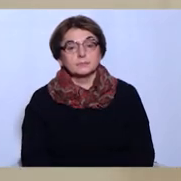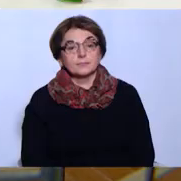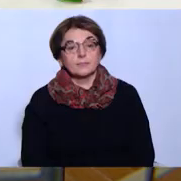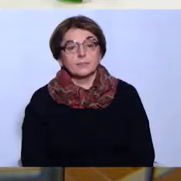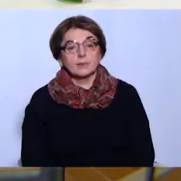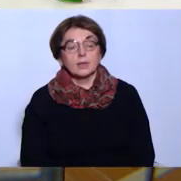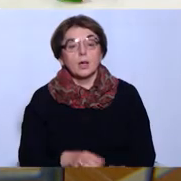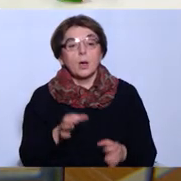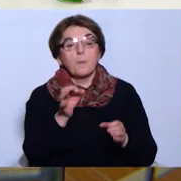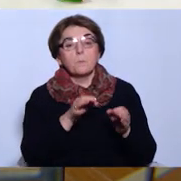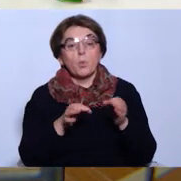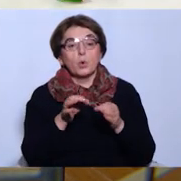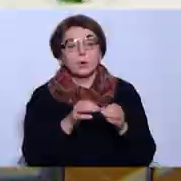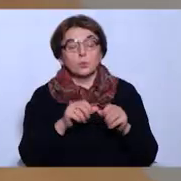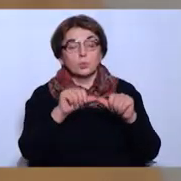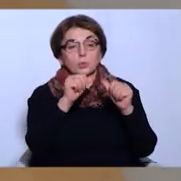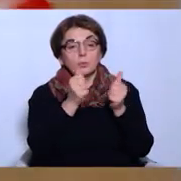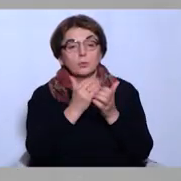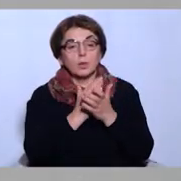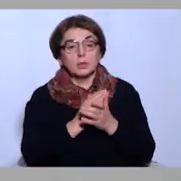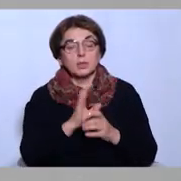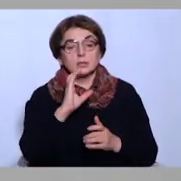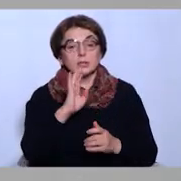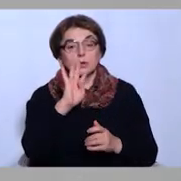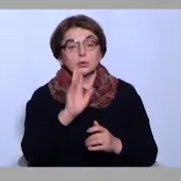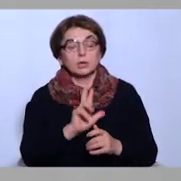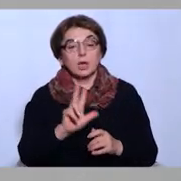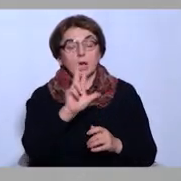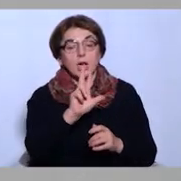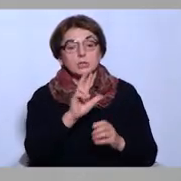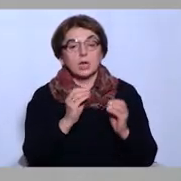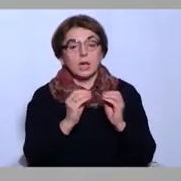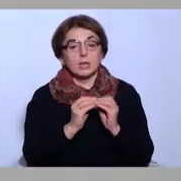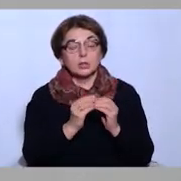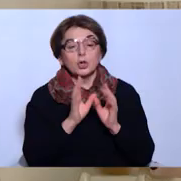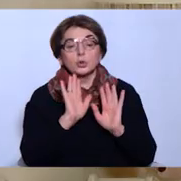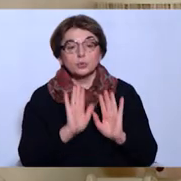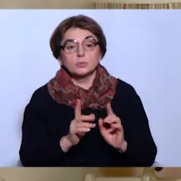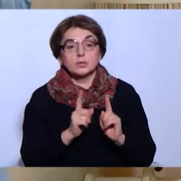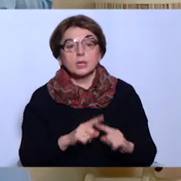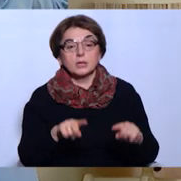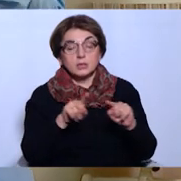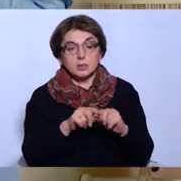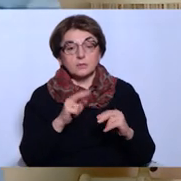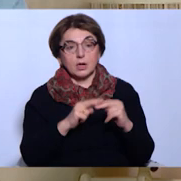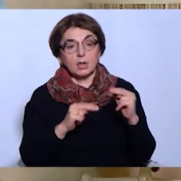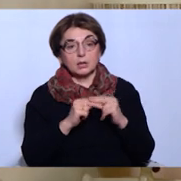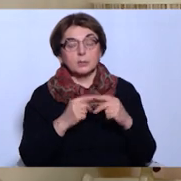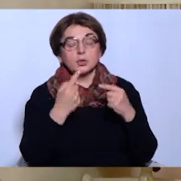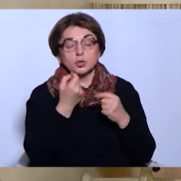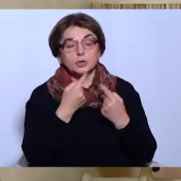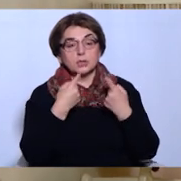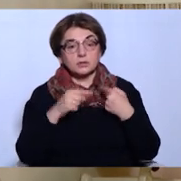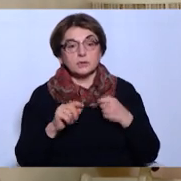მისი მოლეკულური ფორმულა არის C4H10. თუმცა იგივე აღნაგობა შეიძლება ჩაიწეროს